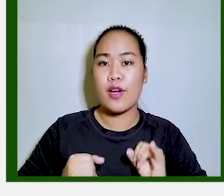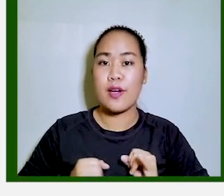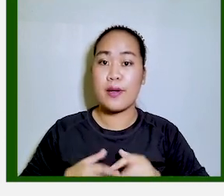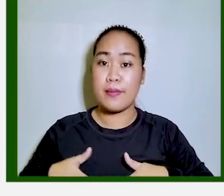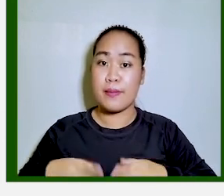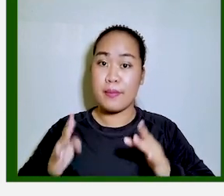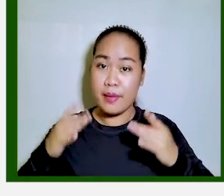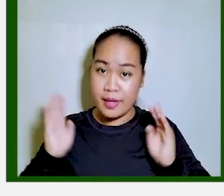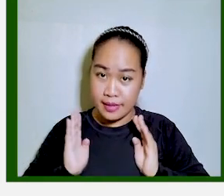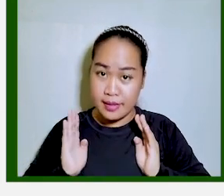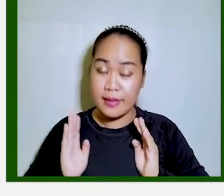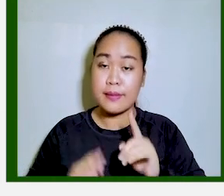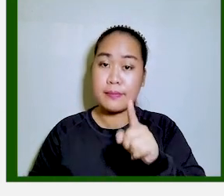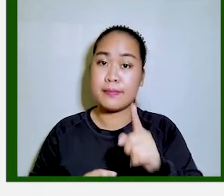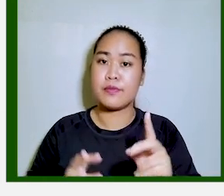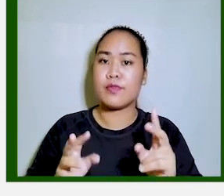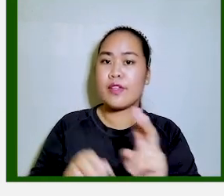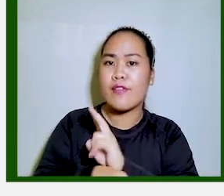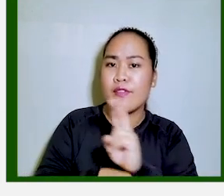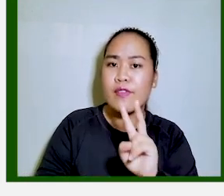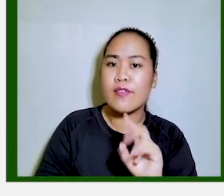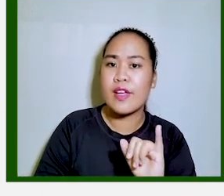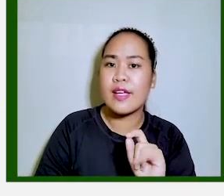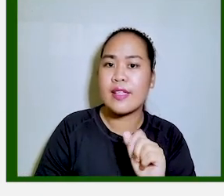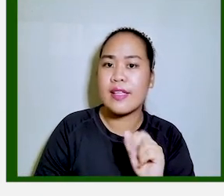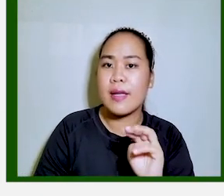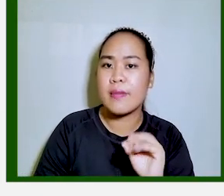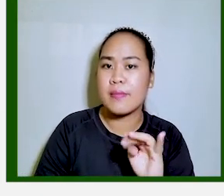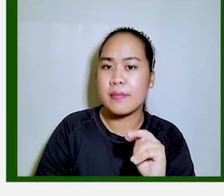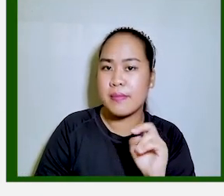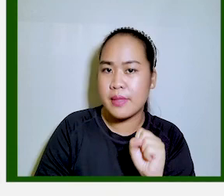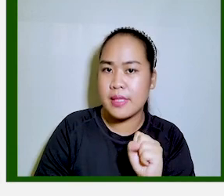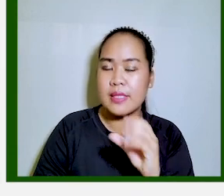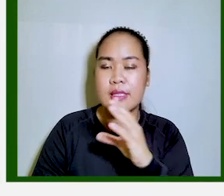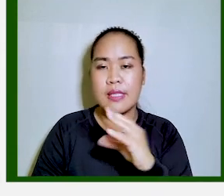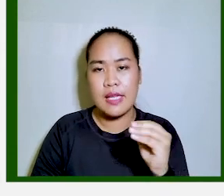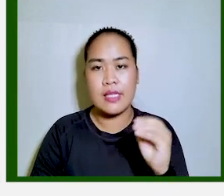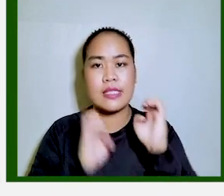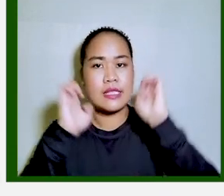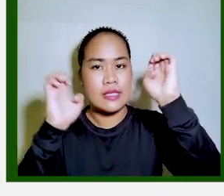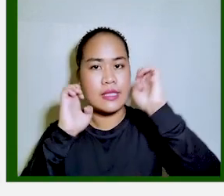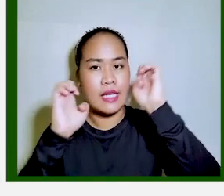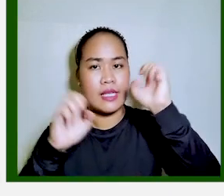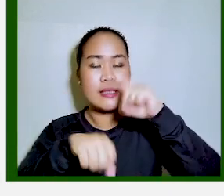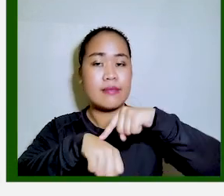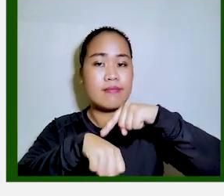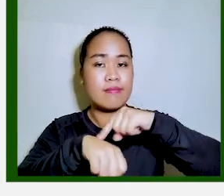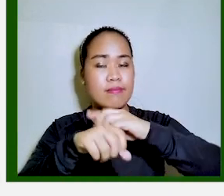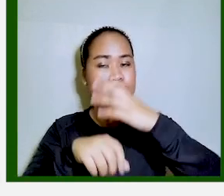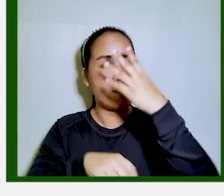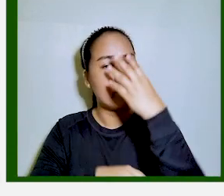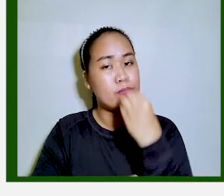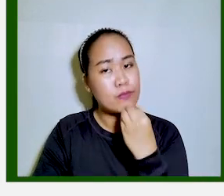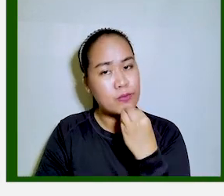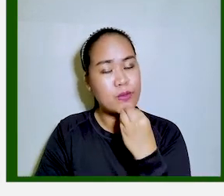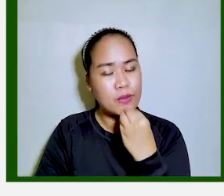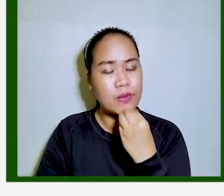vitamins, exercise, and tamang tulog. No? Tamang oras ng pagtulog. And most importantly, no?